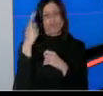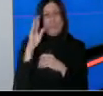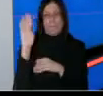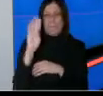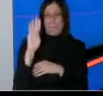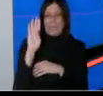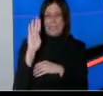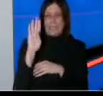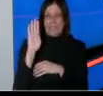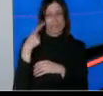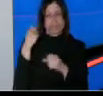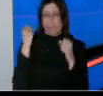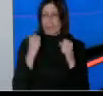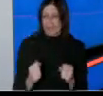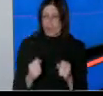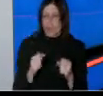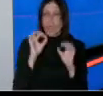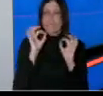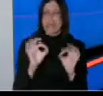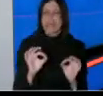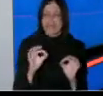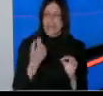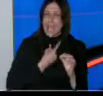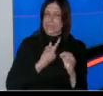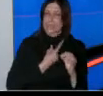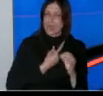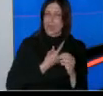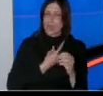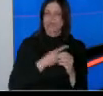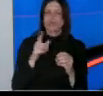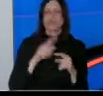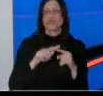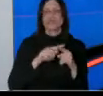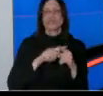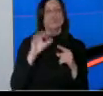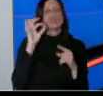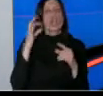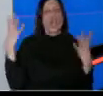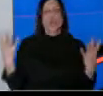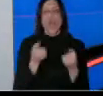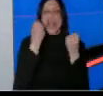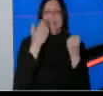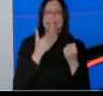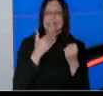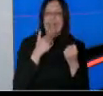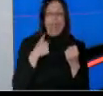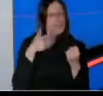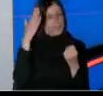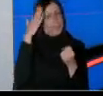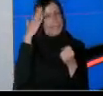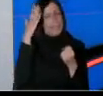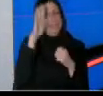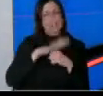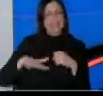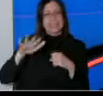שנתניהו משוכנע באמת בתוך עצמו שהוא איזה סוג של גואל ישראל. אנחנו מכירים הרי